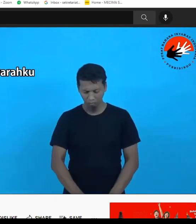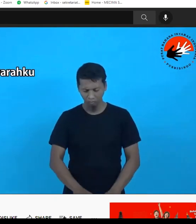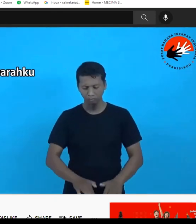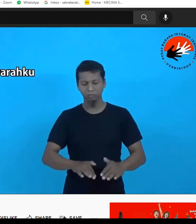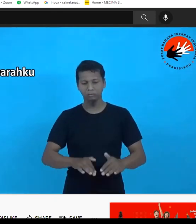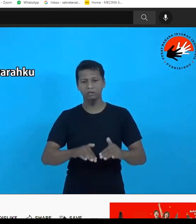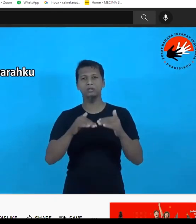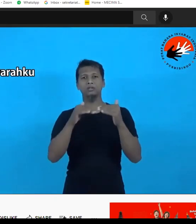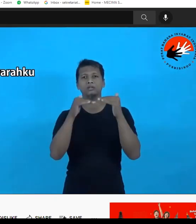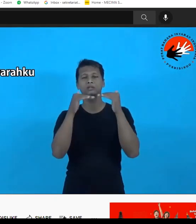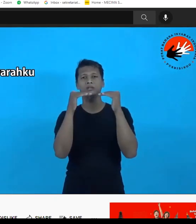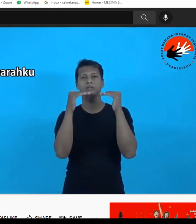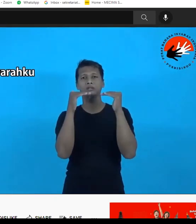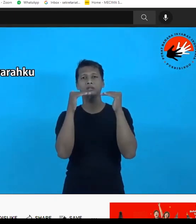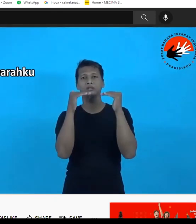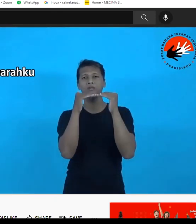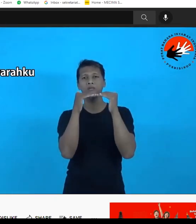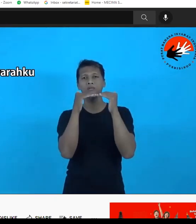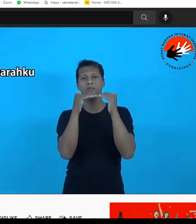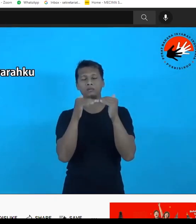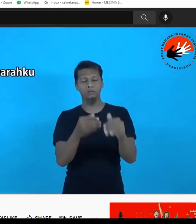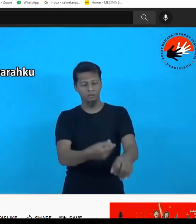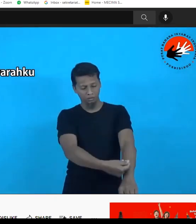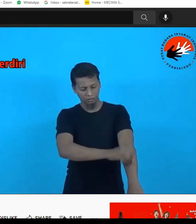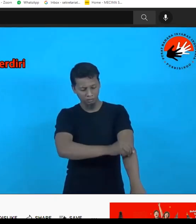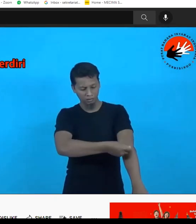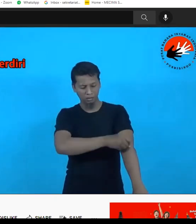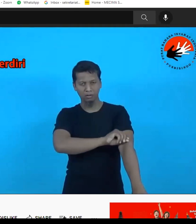langgeng kau